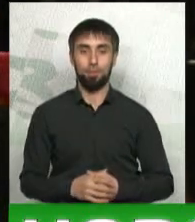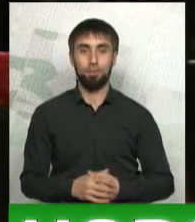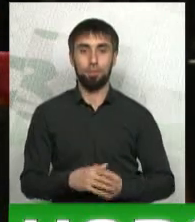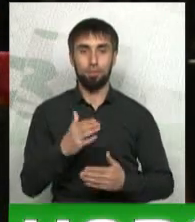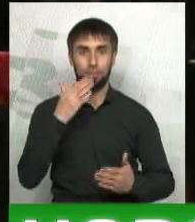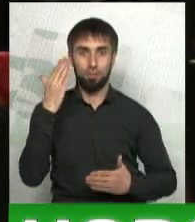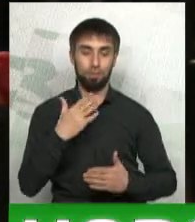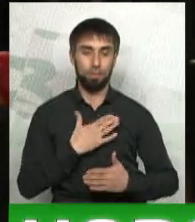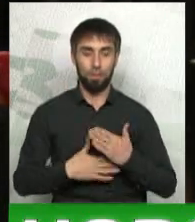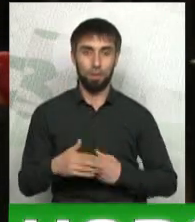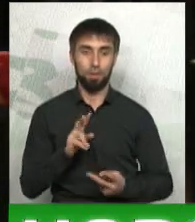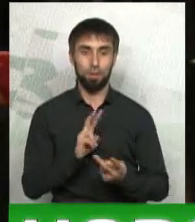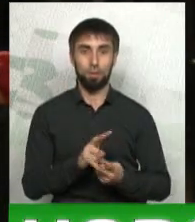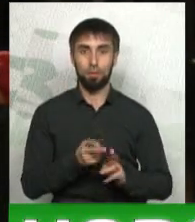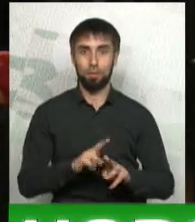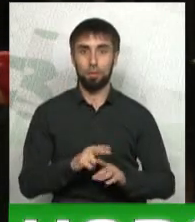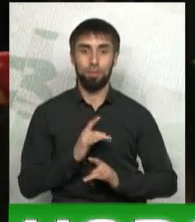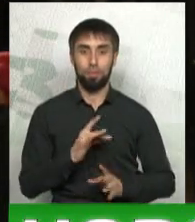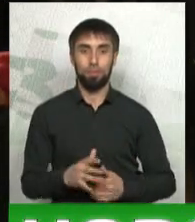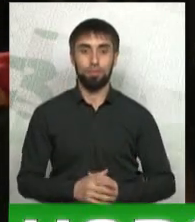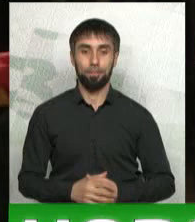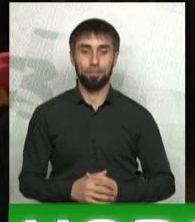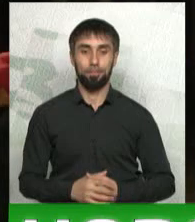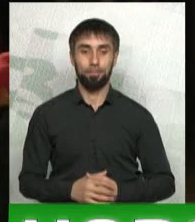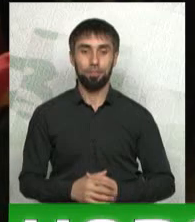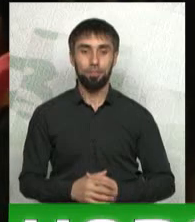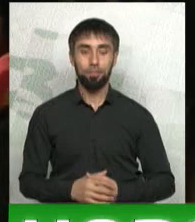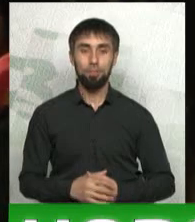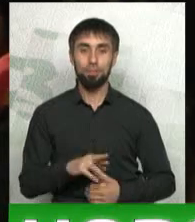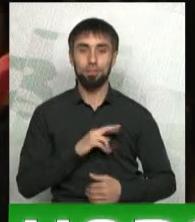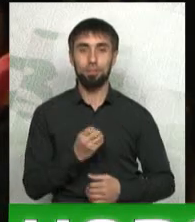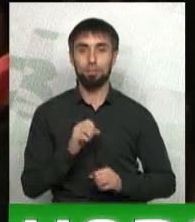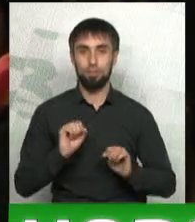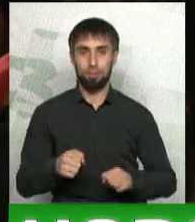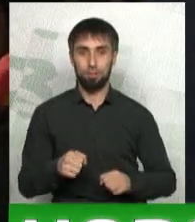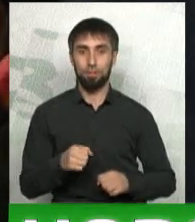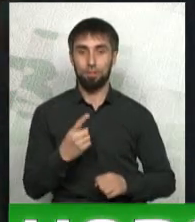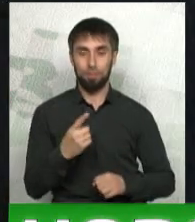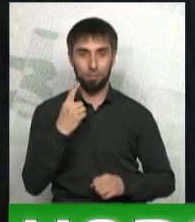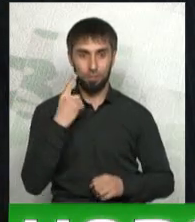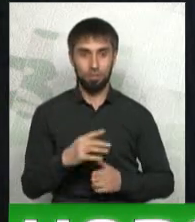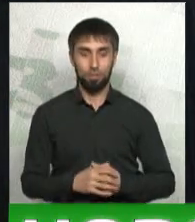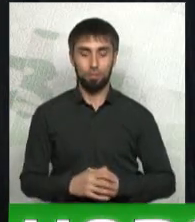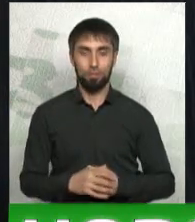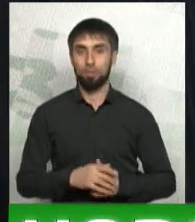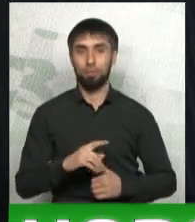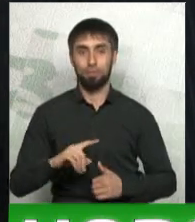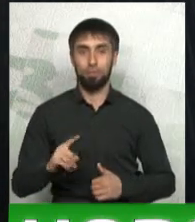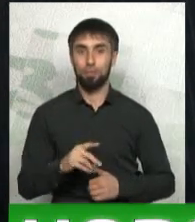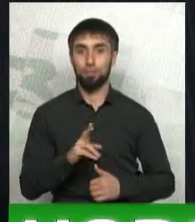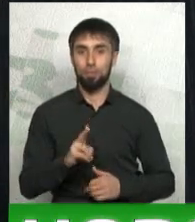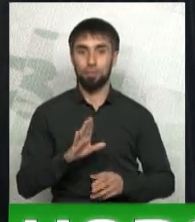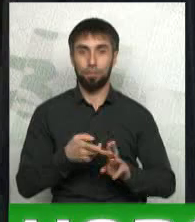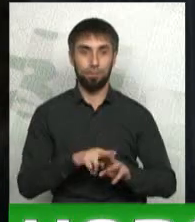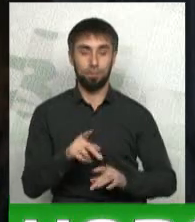весело, радостно встречают этот праздник. Я еще могу одно заметить, что кто в